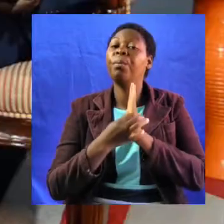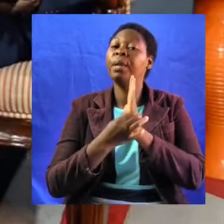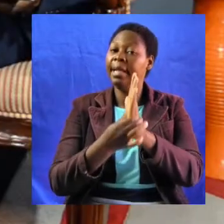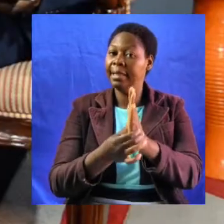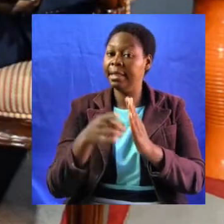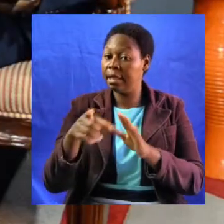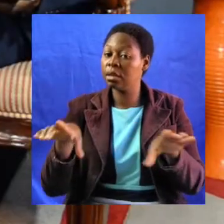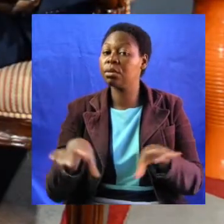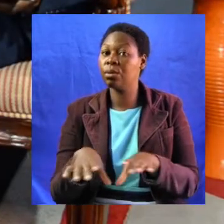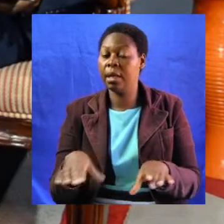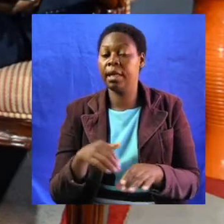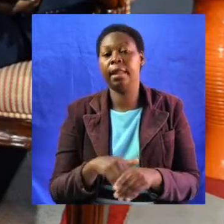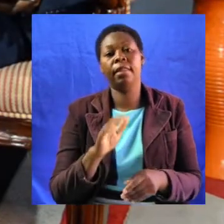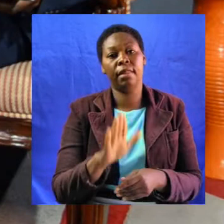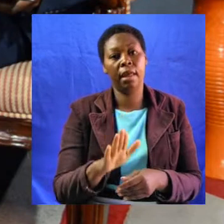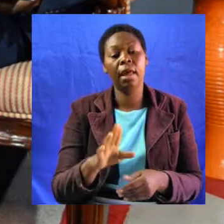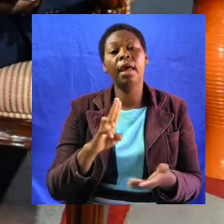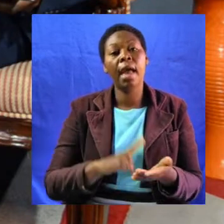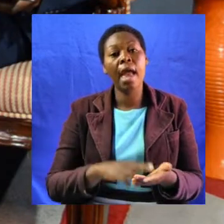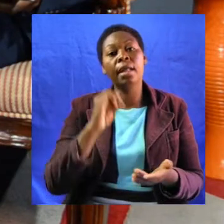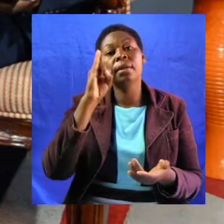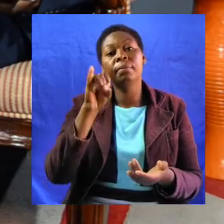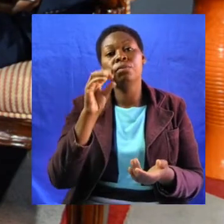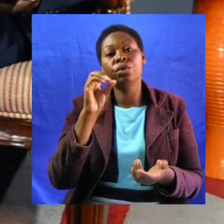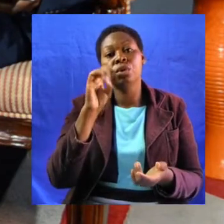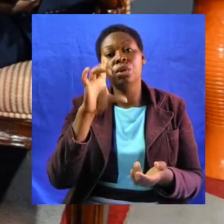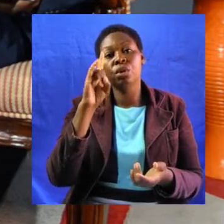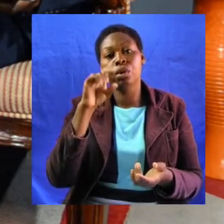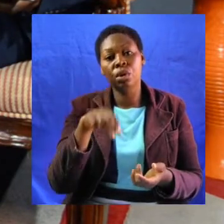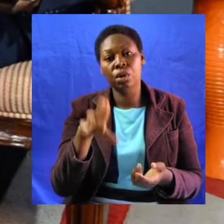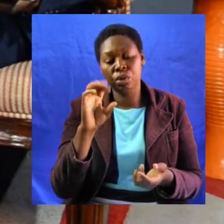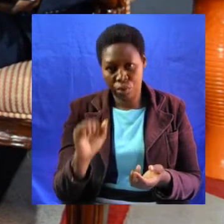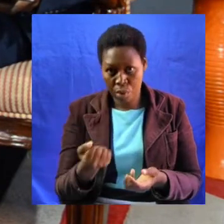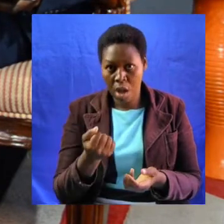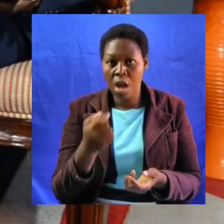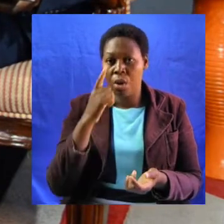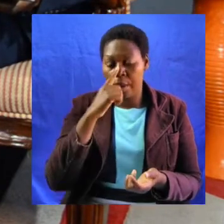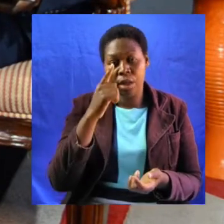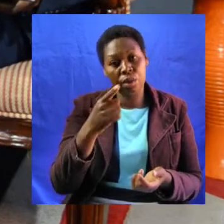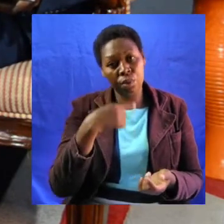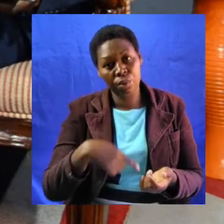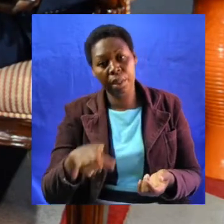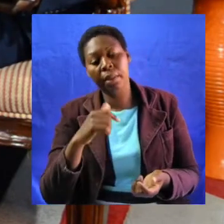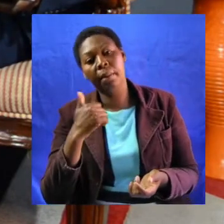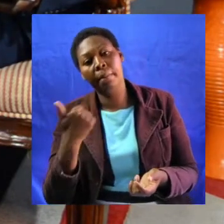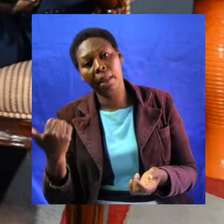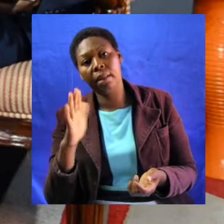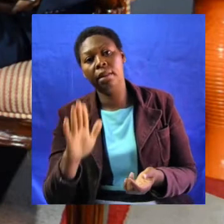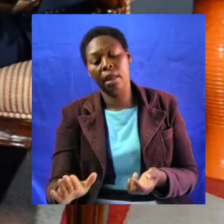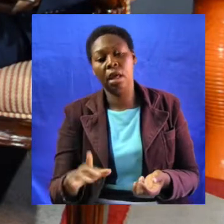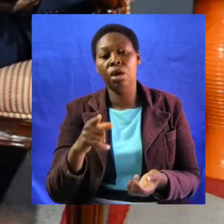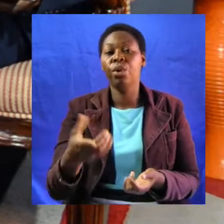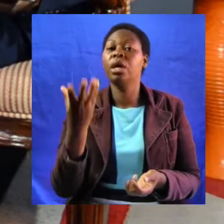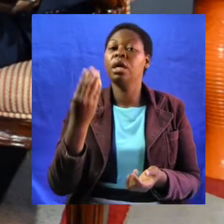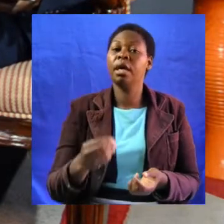riri kunoitwa. Uyo wamaverenga ari kunzi Jeshua uyo. Cyrus anga arayirwa kuti kwedu kumusha uko. Patinonamata kune rudzi